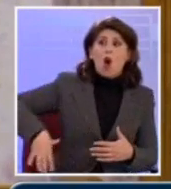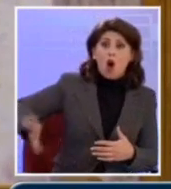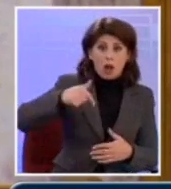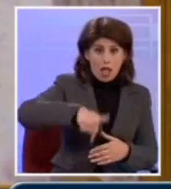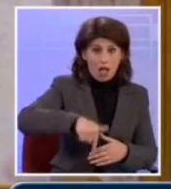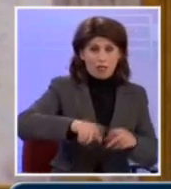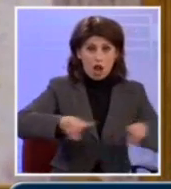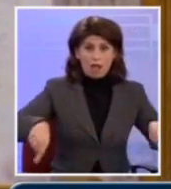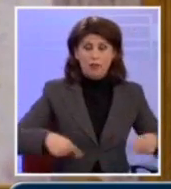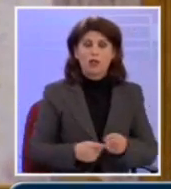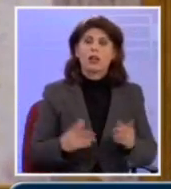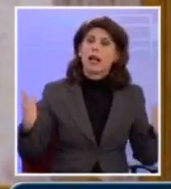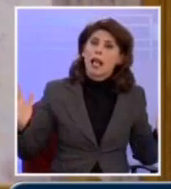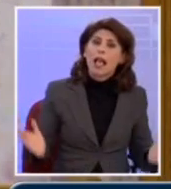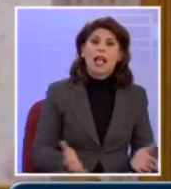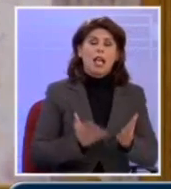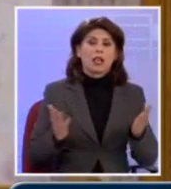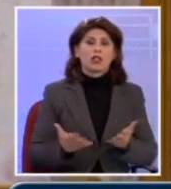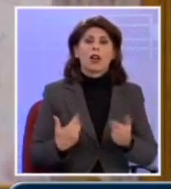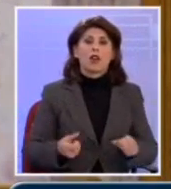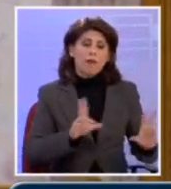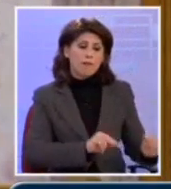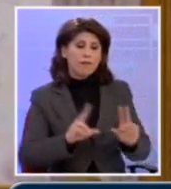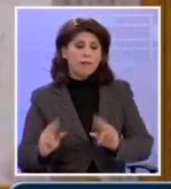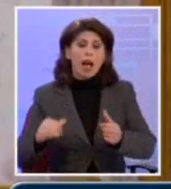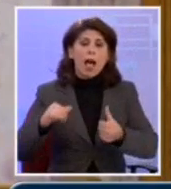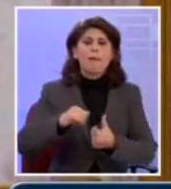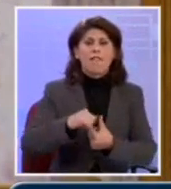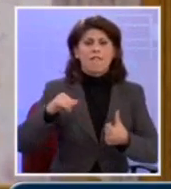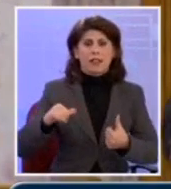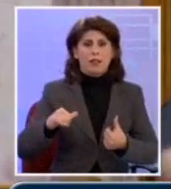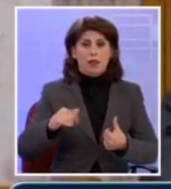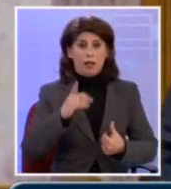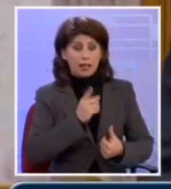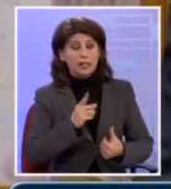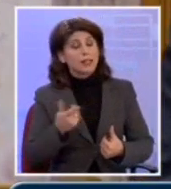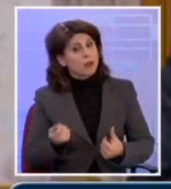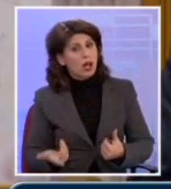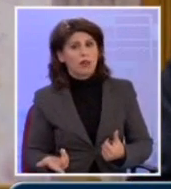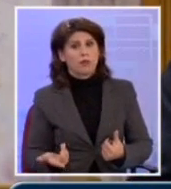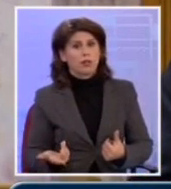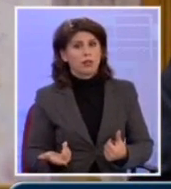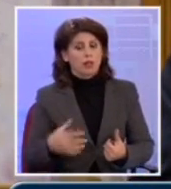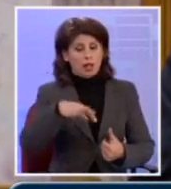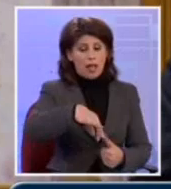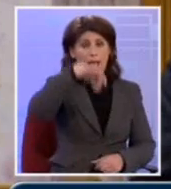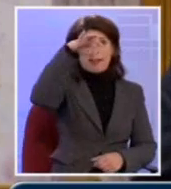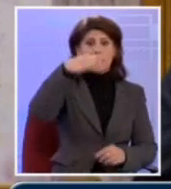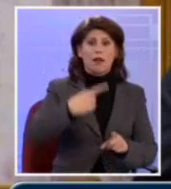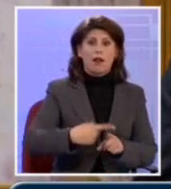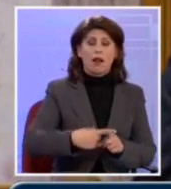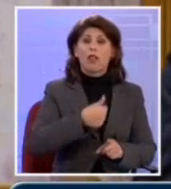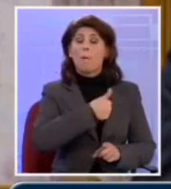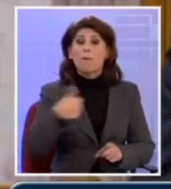και όλες έστω ότι έχουμε ένα κοινό σημείο επαφής στην κριτική που κάνουν. Εξαιρείται η χώρα μας και